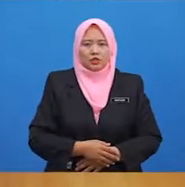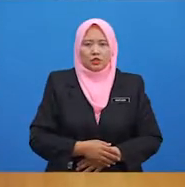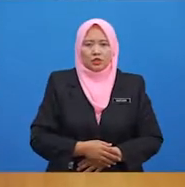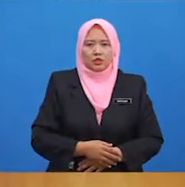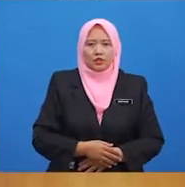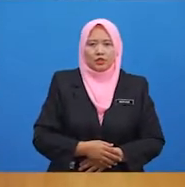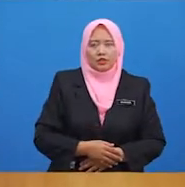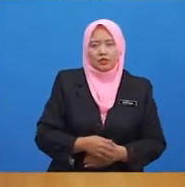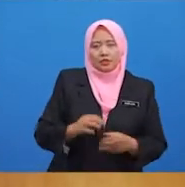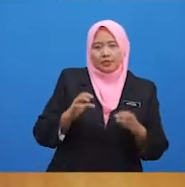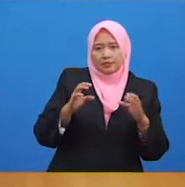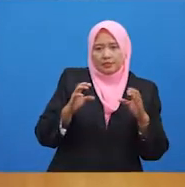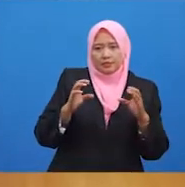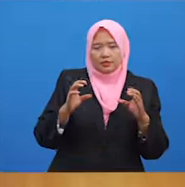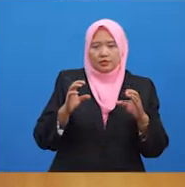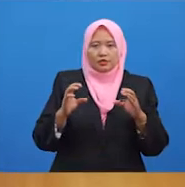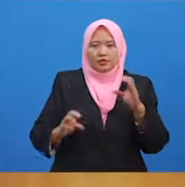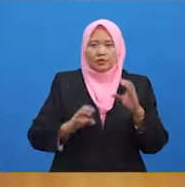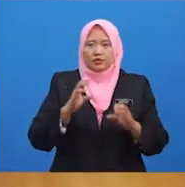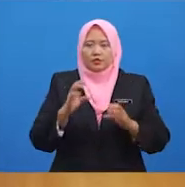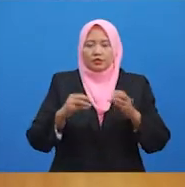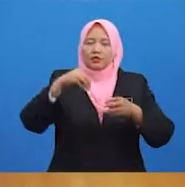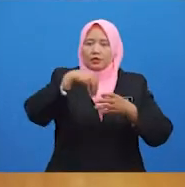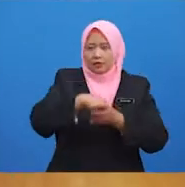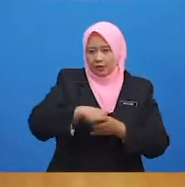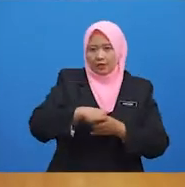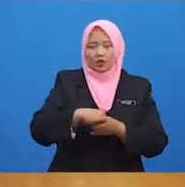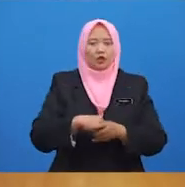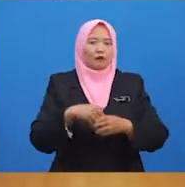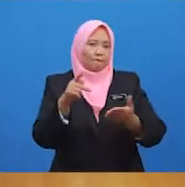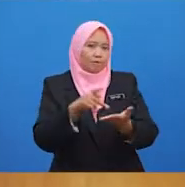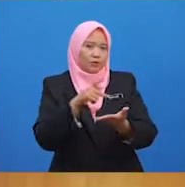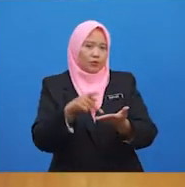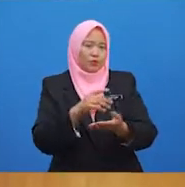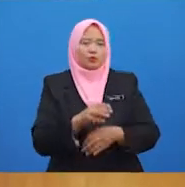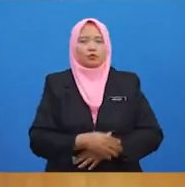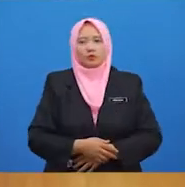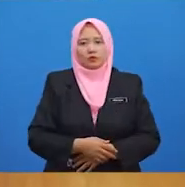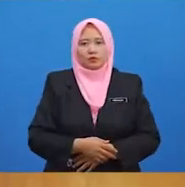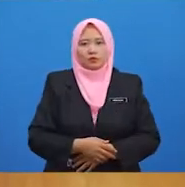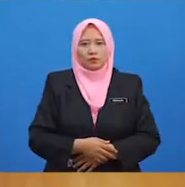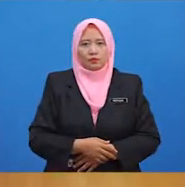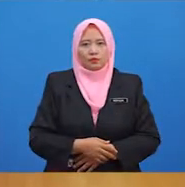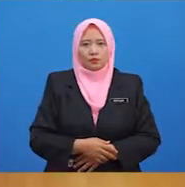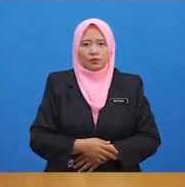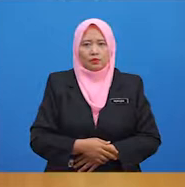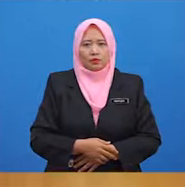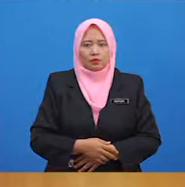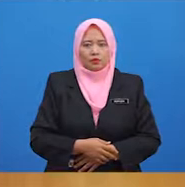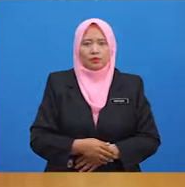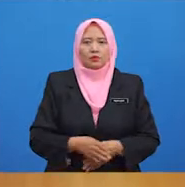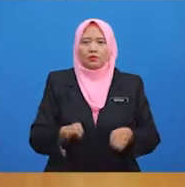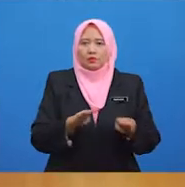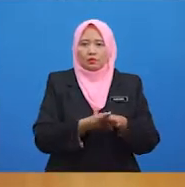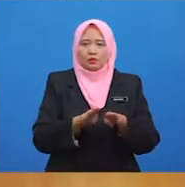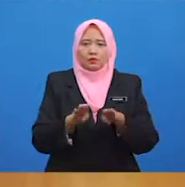ciri-ciri yang terdapat dalam sesebuah puisi. Justeru, aspek ini juga sering disebut sebagai